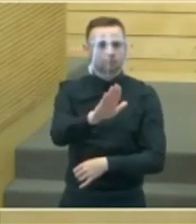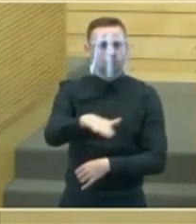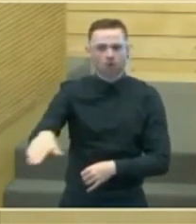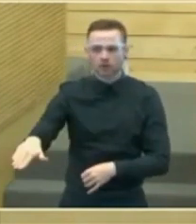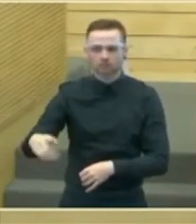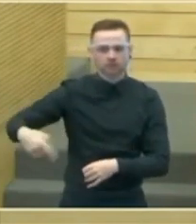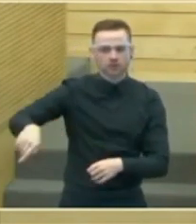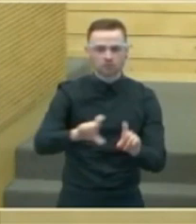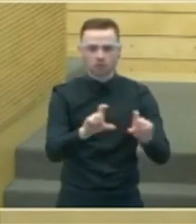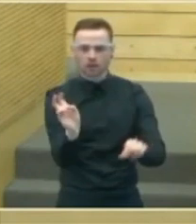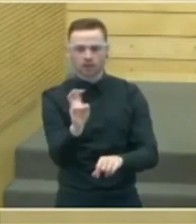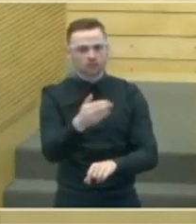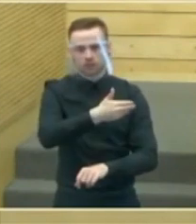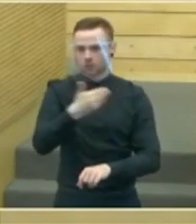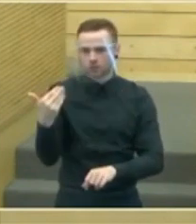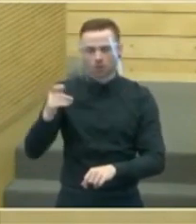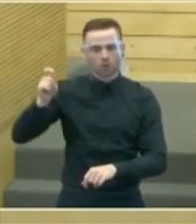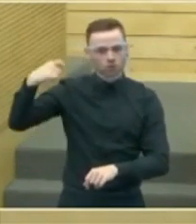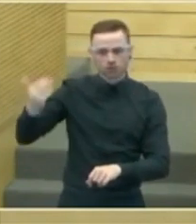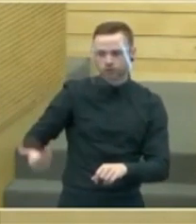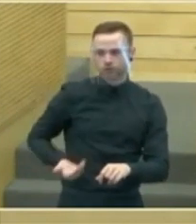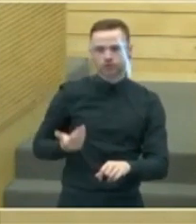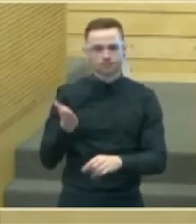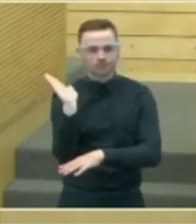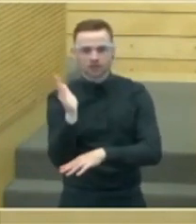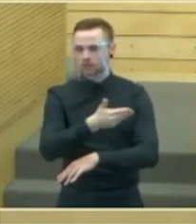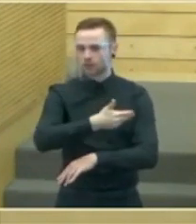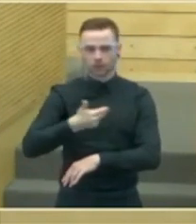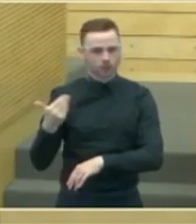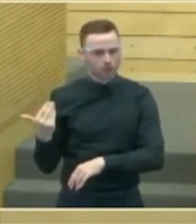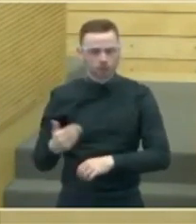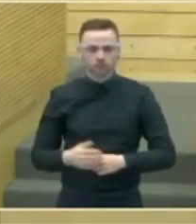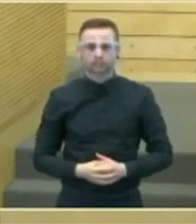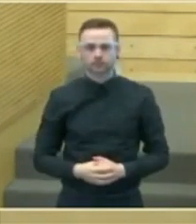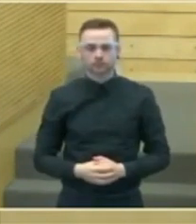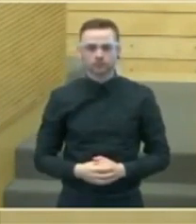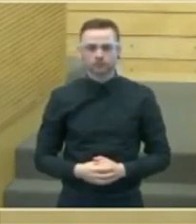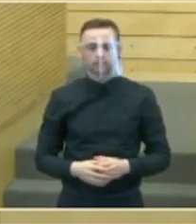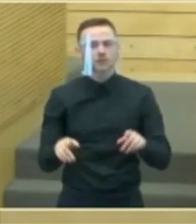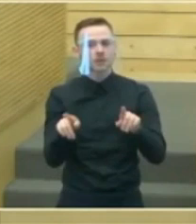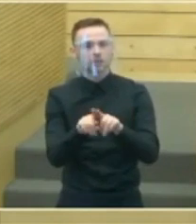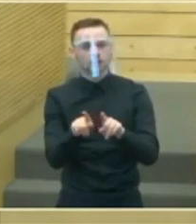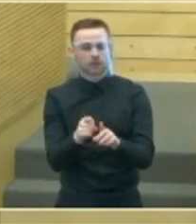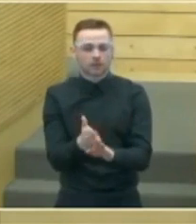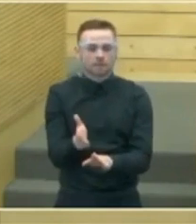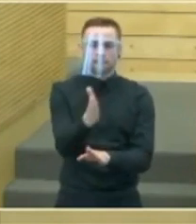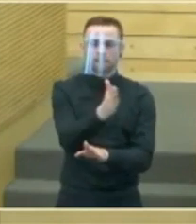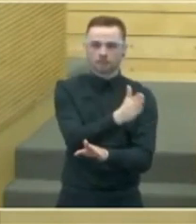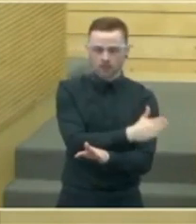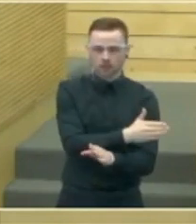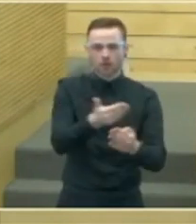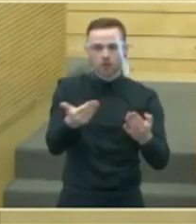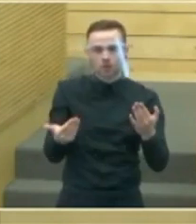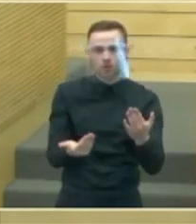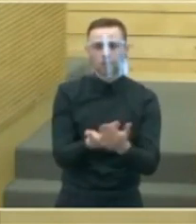nelanko mokyklų. Studentai nesusitinka auditorijose. Buvo sustoję ir dar iki šiol pilnai